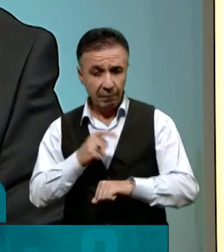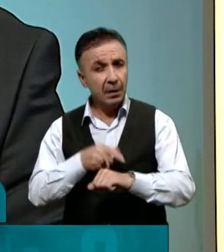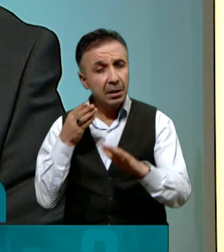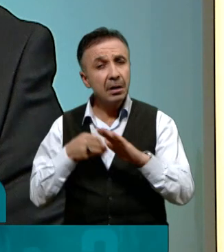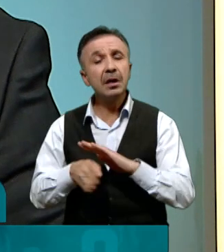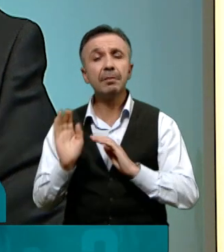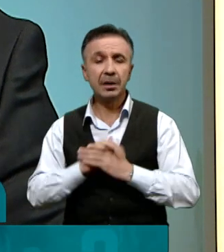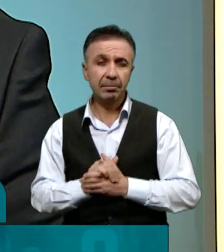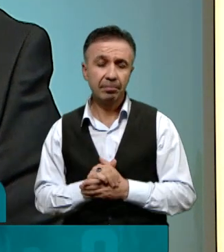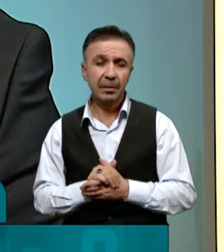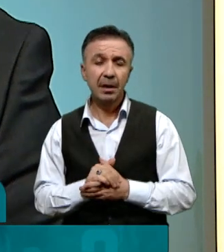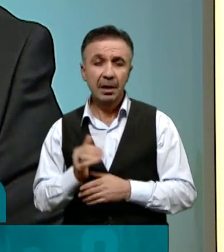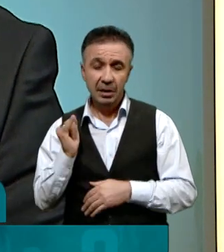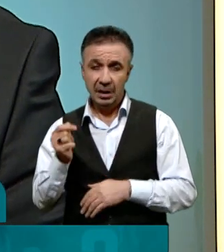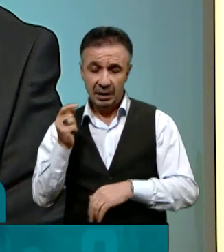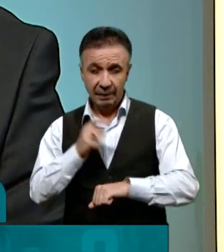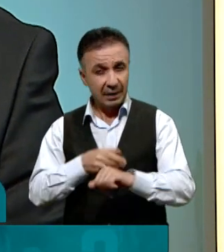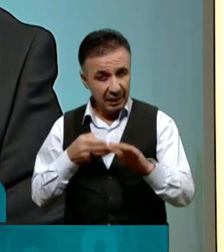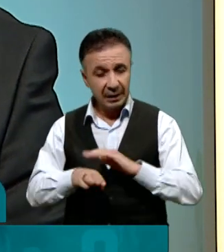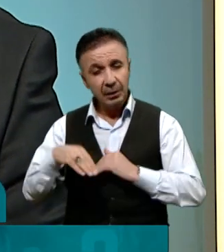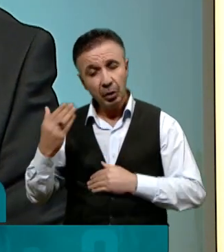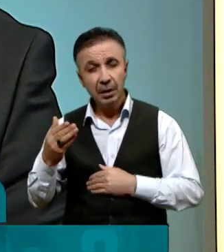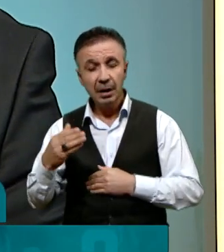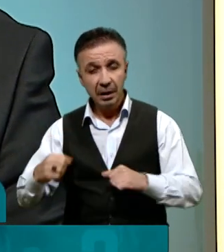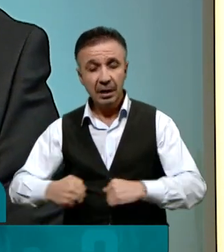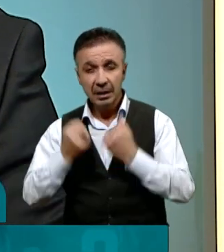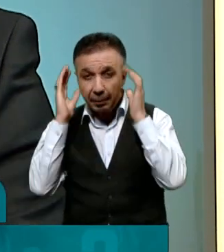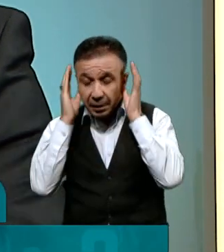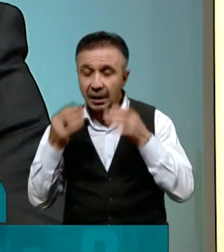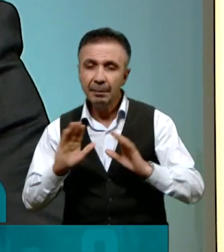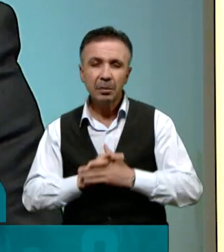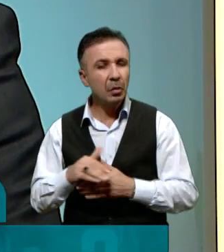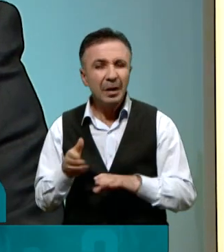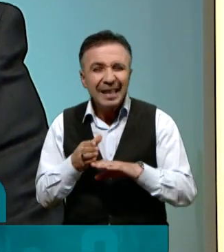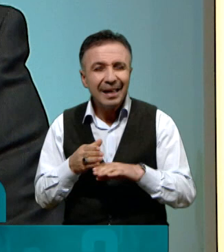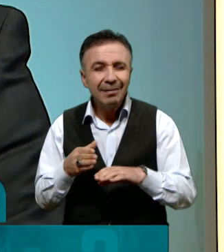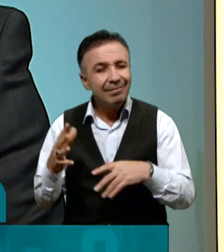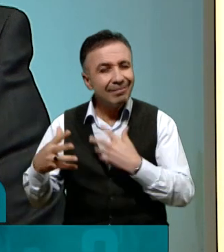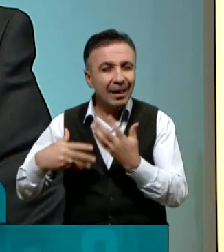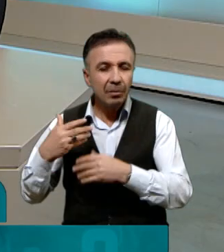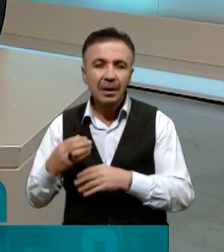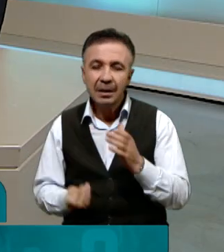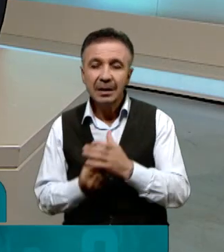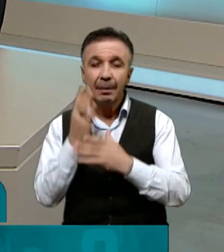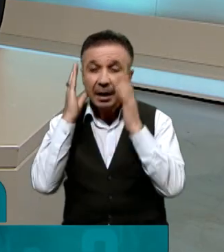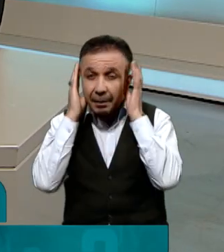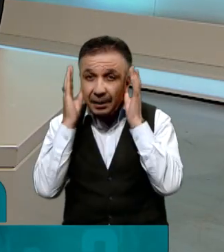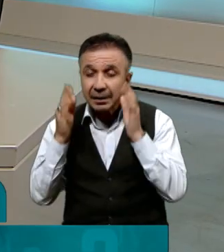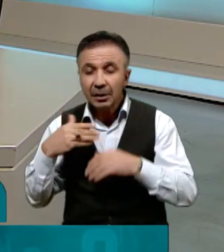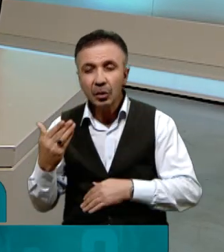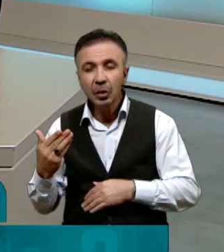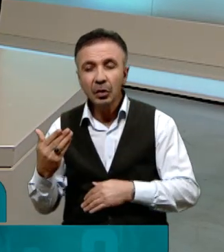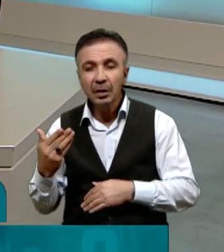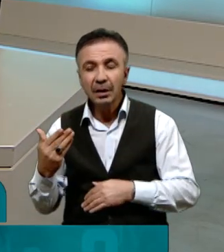girmedi. Kerahat vakti girdikten sonra kılamaz. Peki bu niye bu karıştırılıyor diye ben ona da vurgu yapmak istiyorum. Sabah namazından sonra kılınmayan